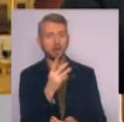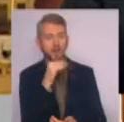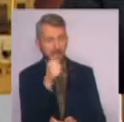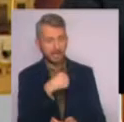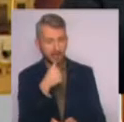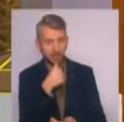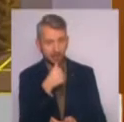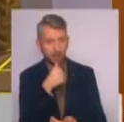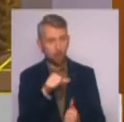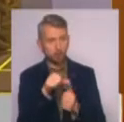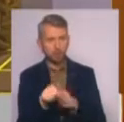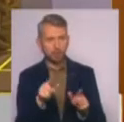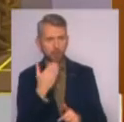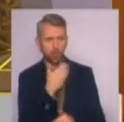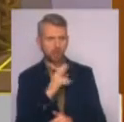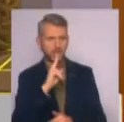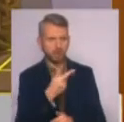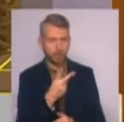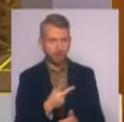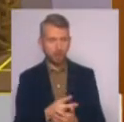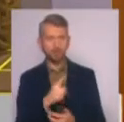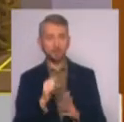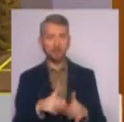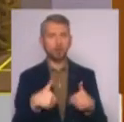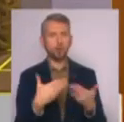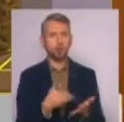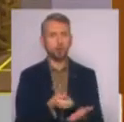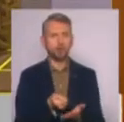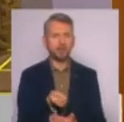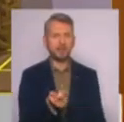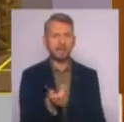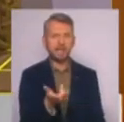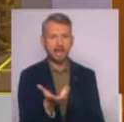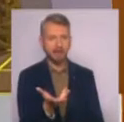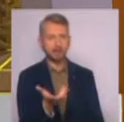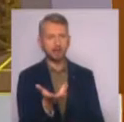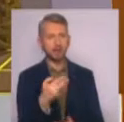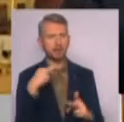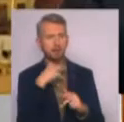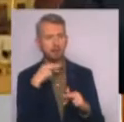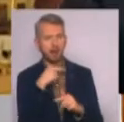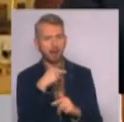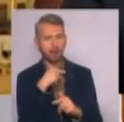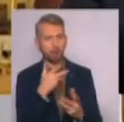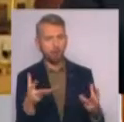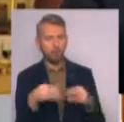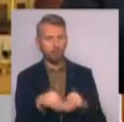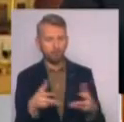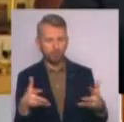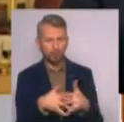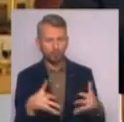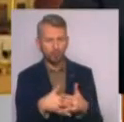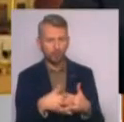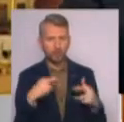особливо навіть останніх 2 роки, запропоновано цілий ряд препаратів, комбінованих препаратів